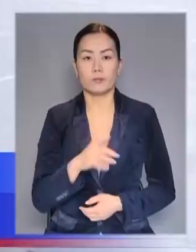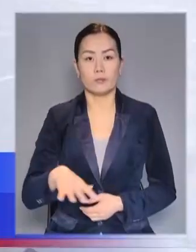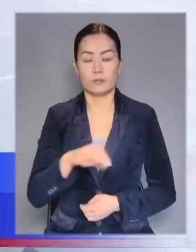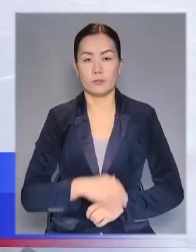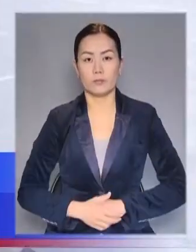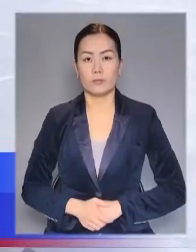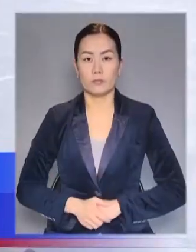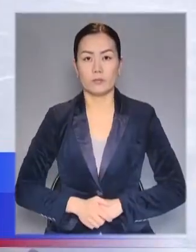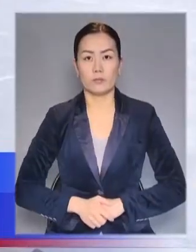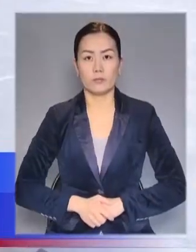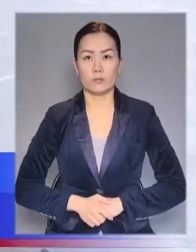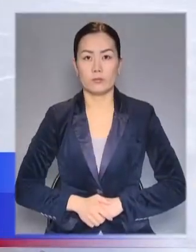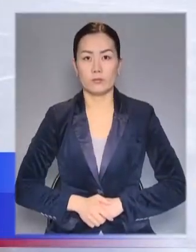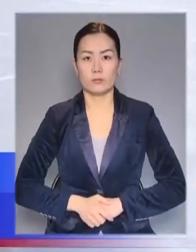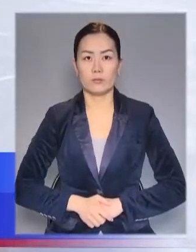молодежи.